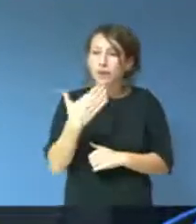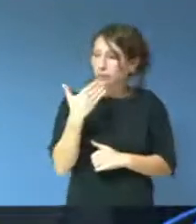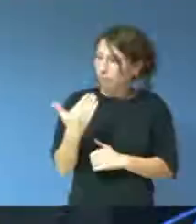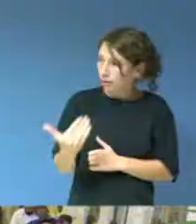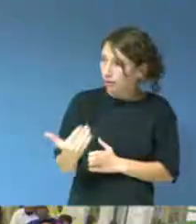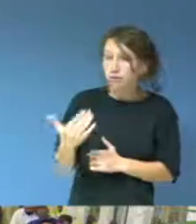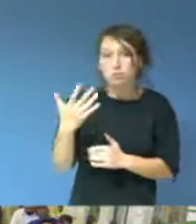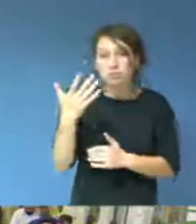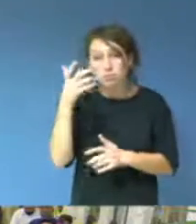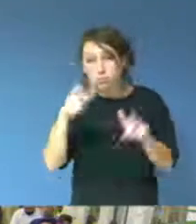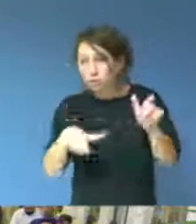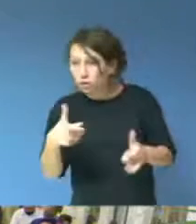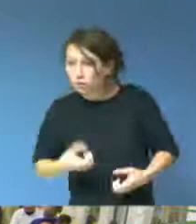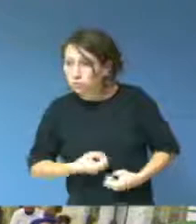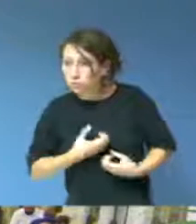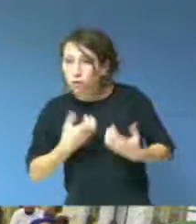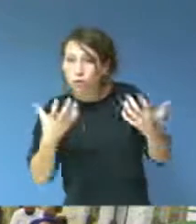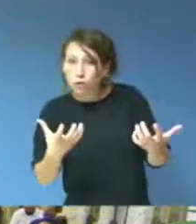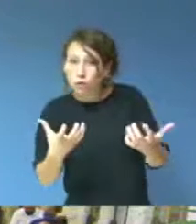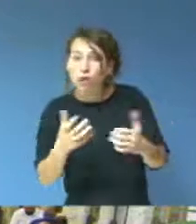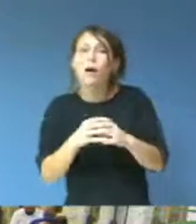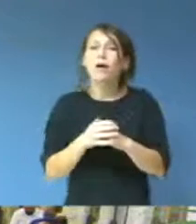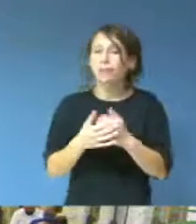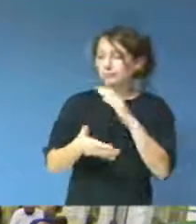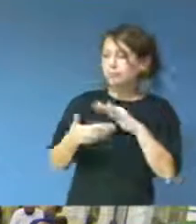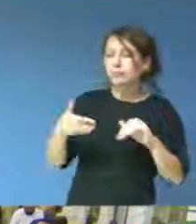demandes de parole? Monsieur Quénard.